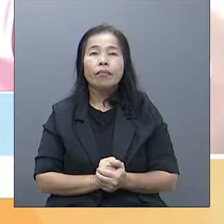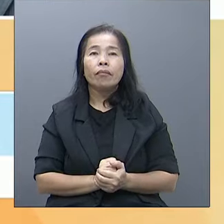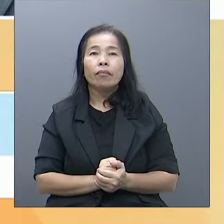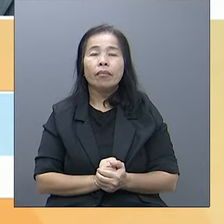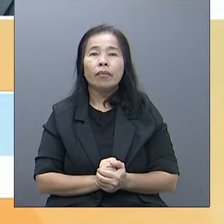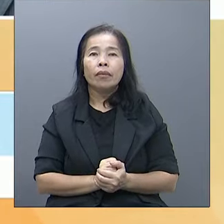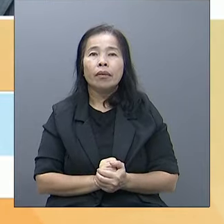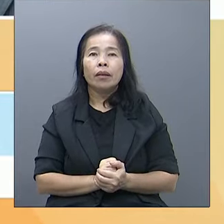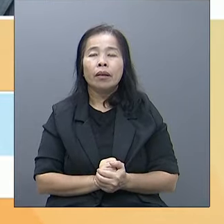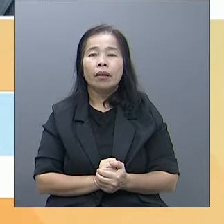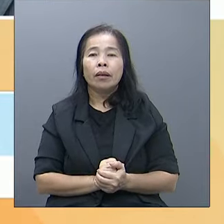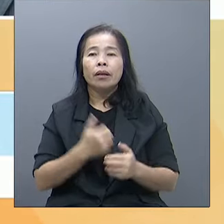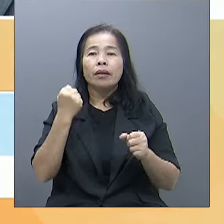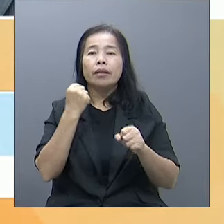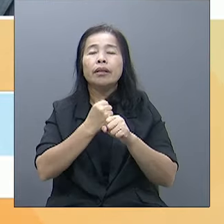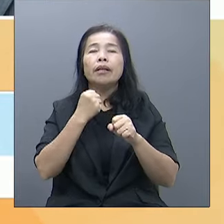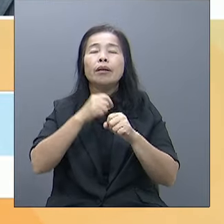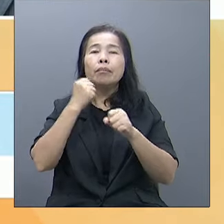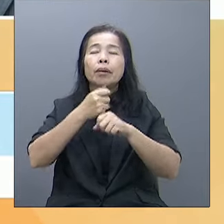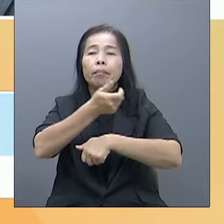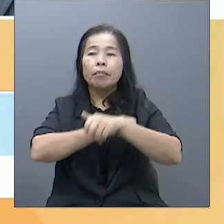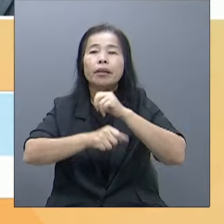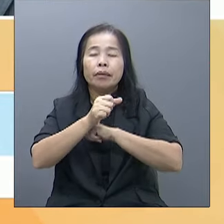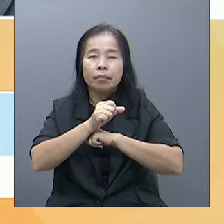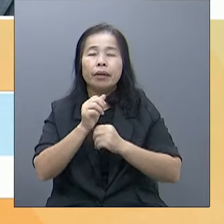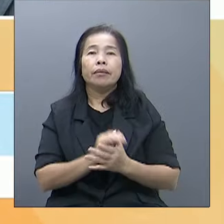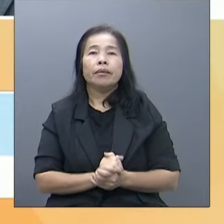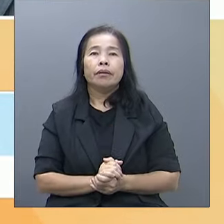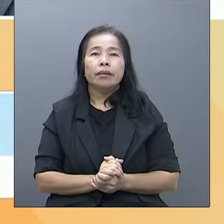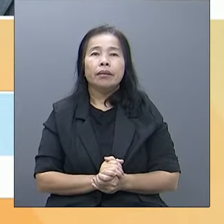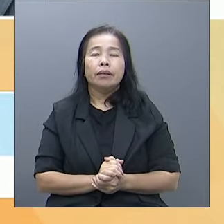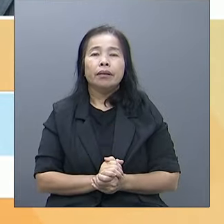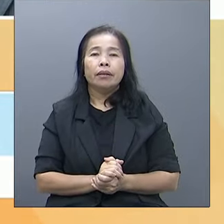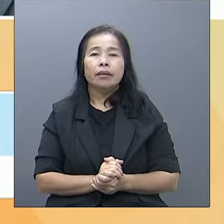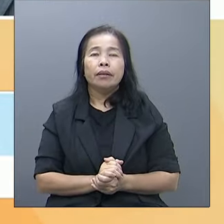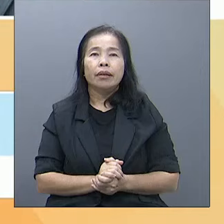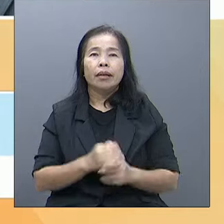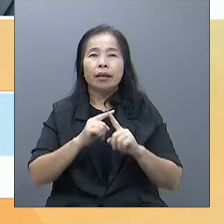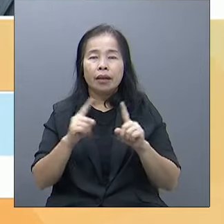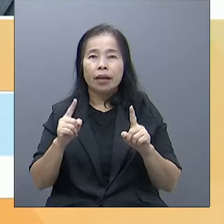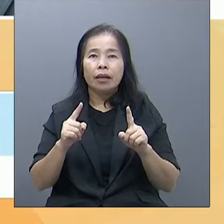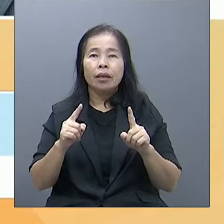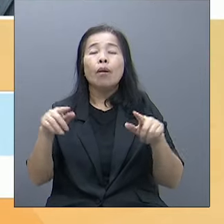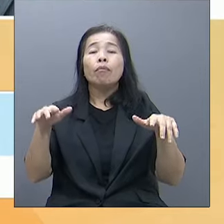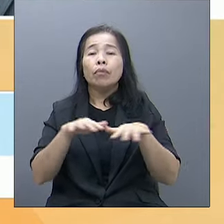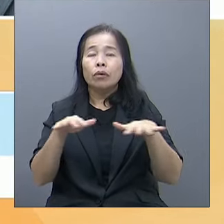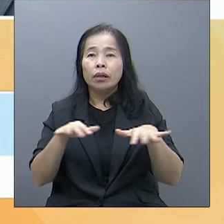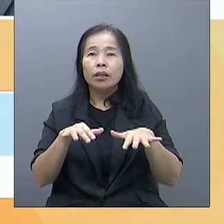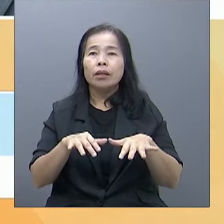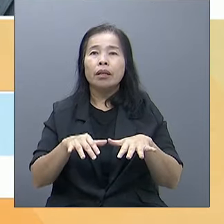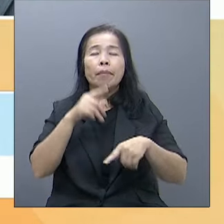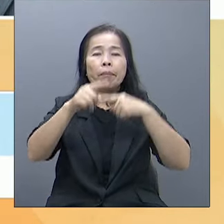อย่างหนึ่งคือรู้แต่ไม่เคยปฏิบัติ ค่ะ รู้แต่ไม่เคยปฏิบัติคือโดยปกติเนี่ยอย่างเรื่องการเดินท